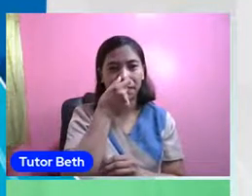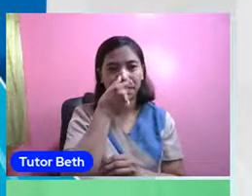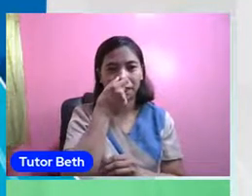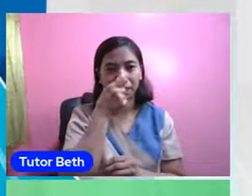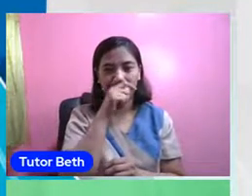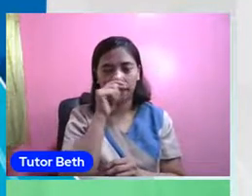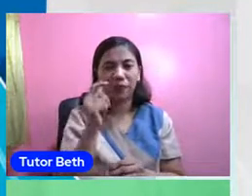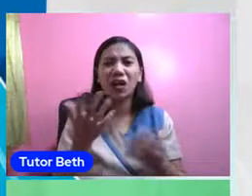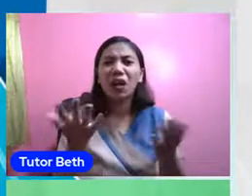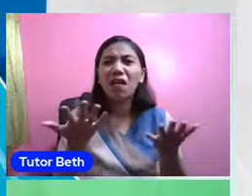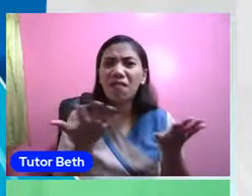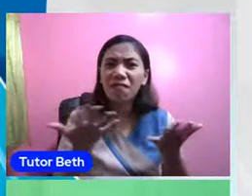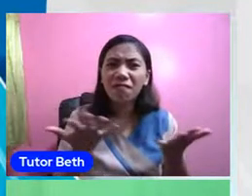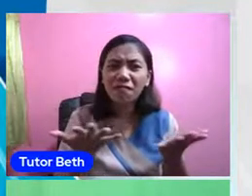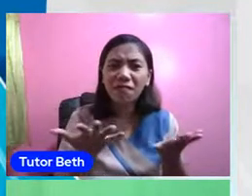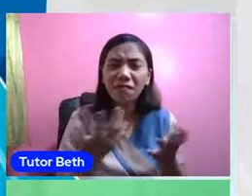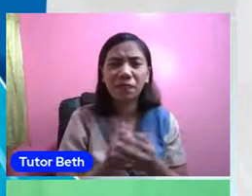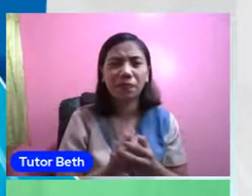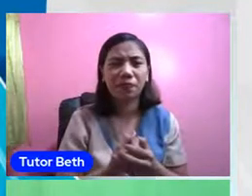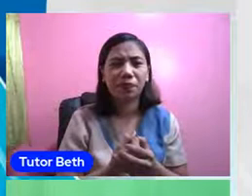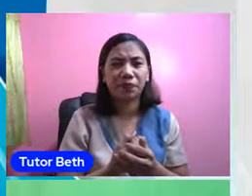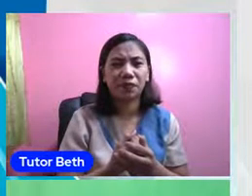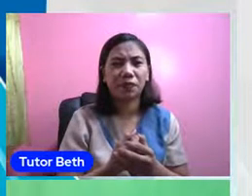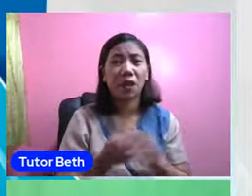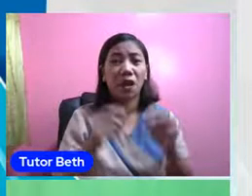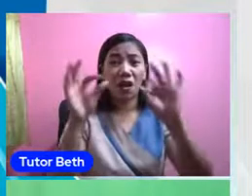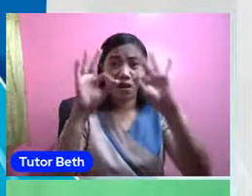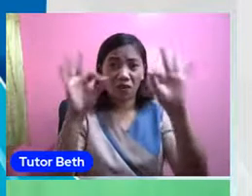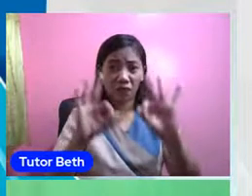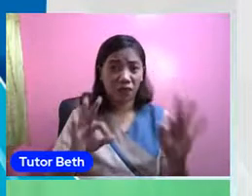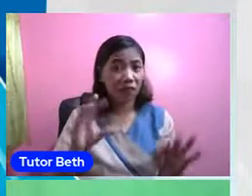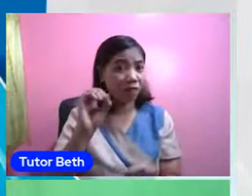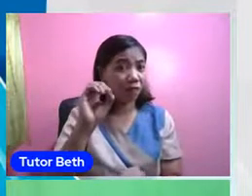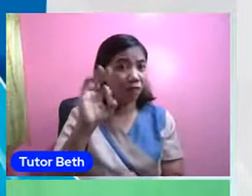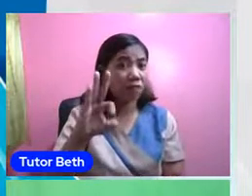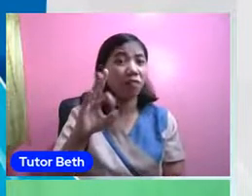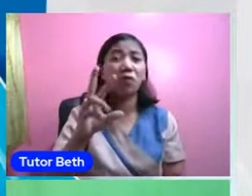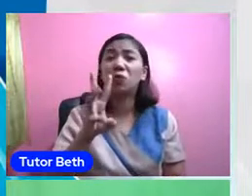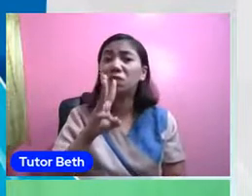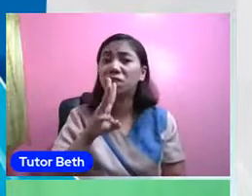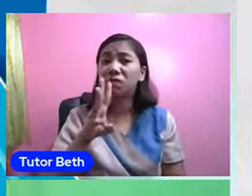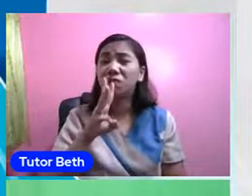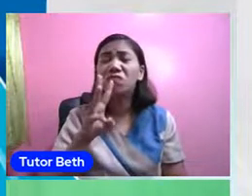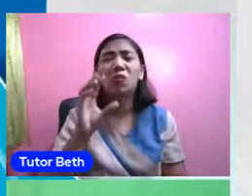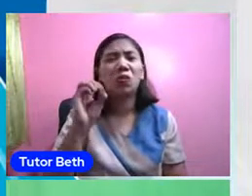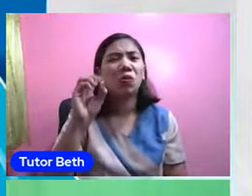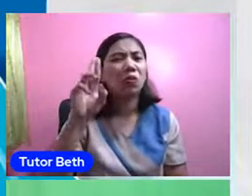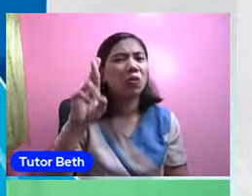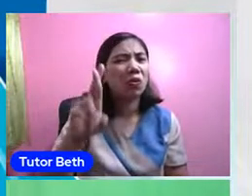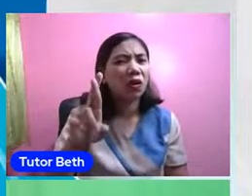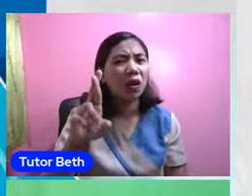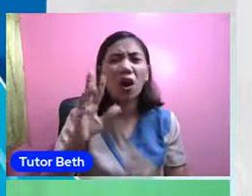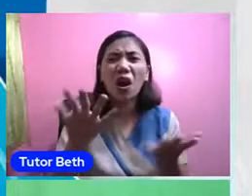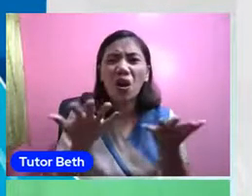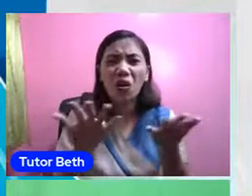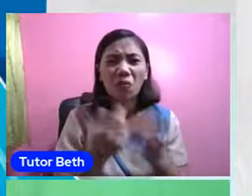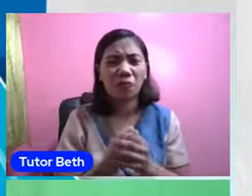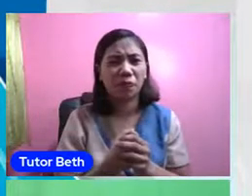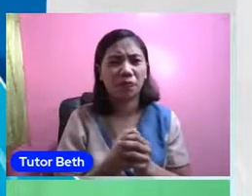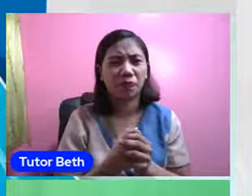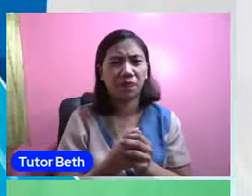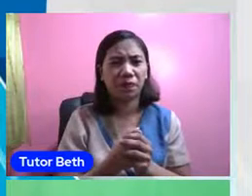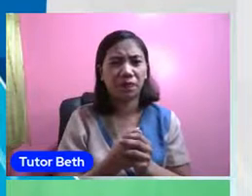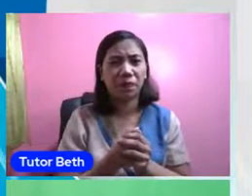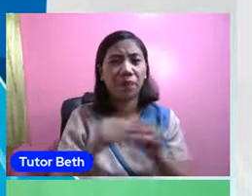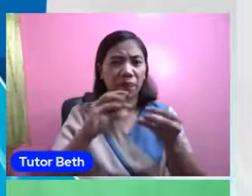o anyong tubig? Anong klase sila? Ano kaya sila? Okay. Comment down nga. Sa number one, nakikita nyo